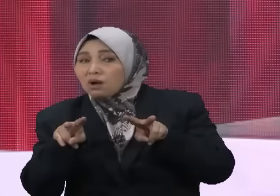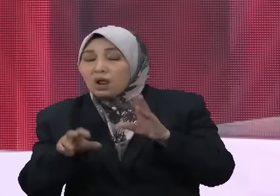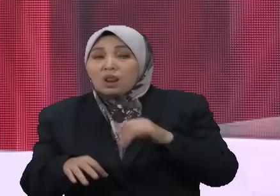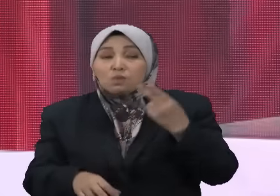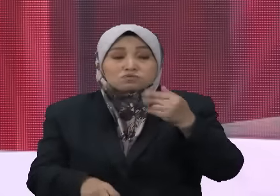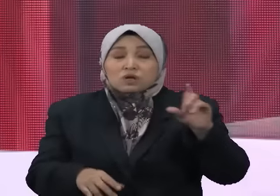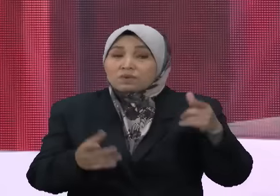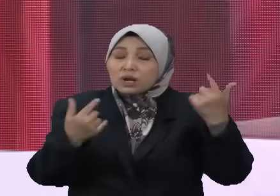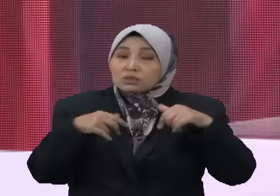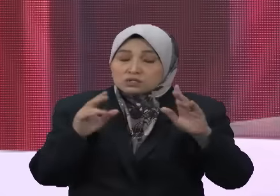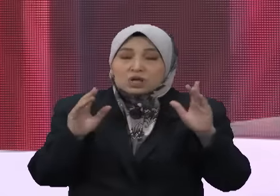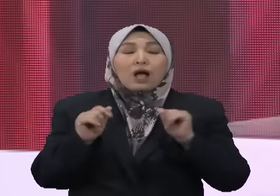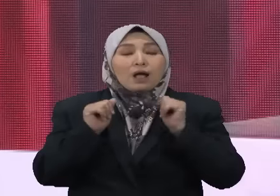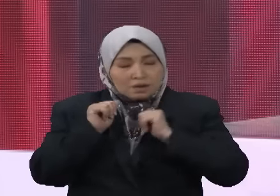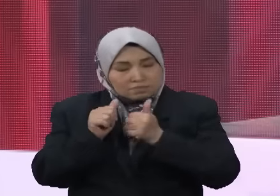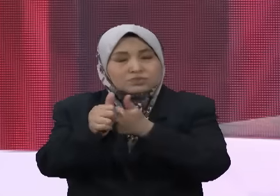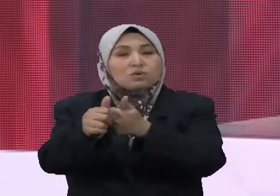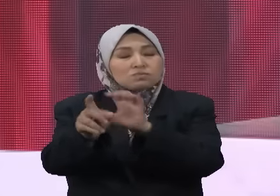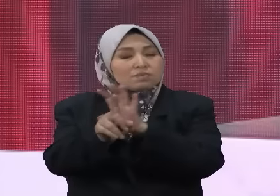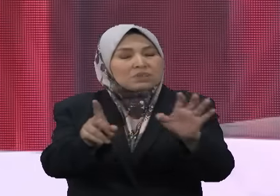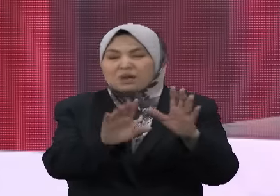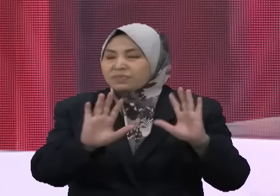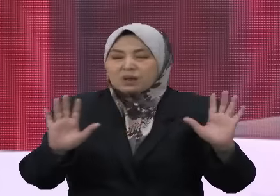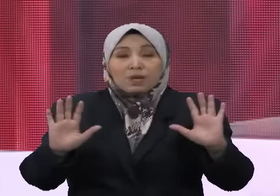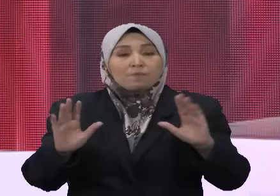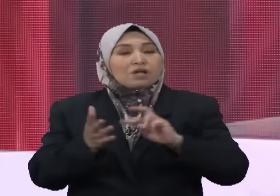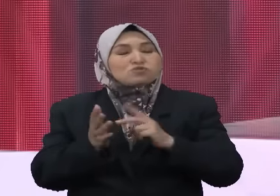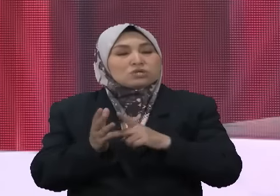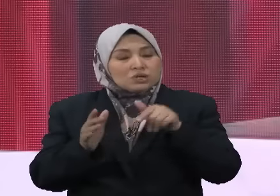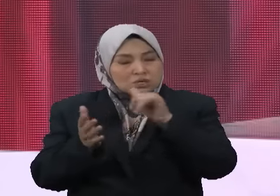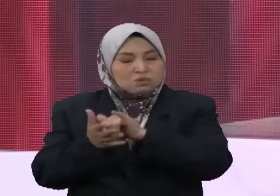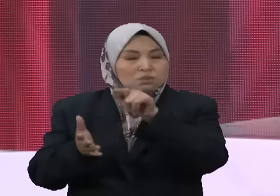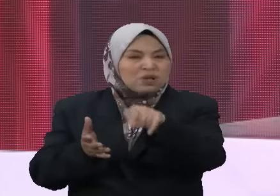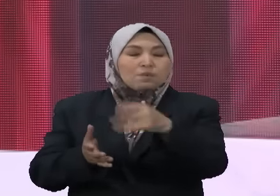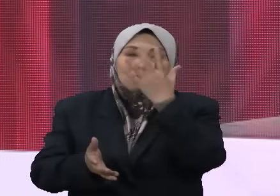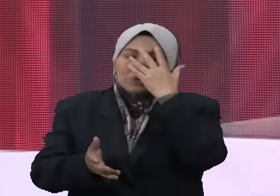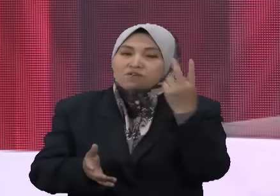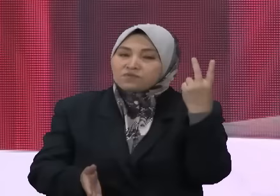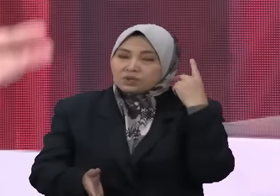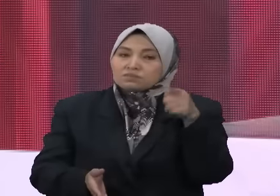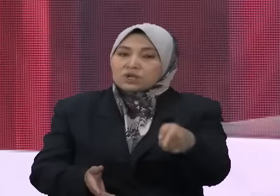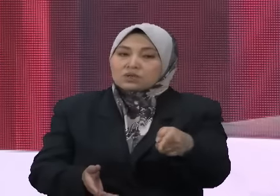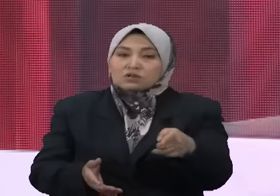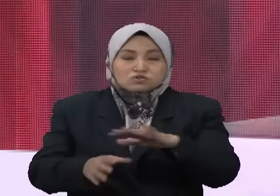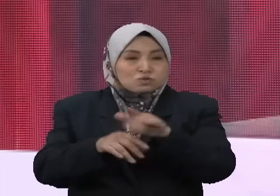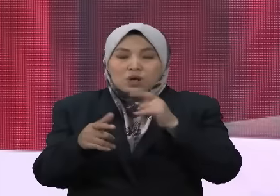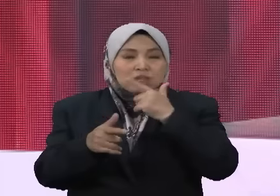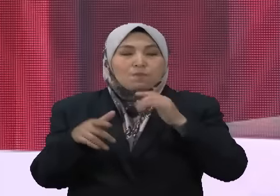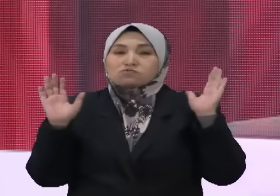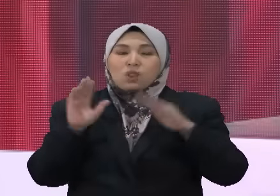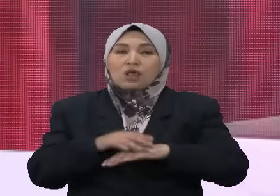huzaifah datang Solat kita akan solat bersama-sama tapi kalau huzaifah tak datang solat maksud dia orang tu adalah munafik maka mereka semua nak